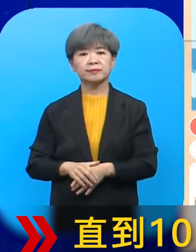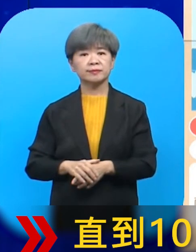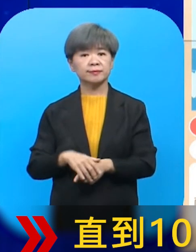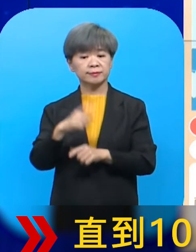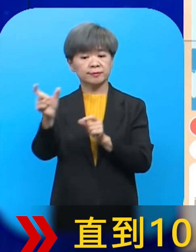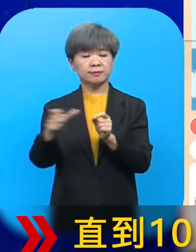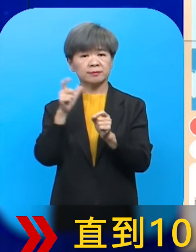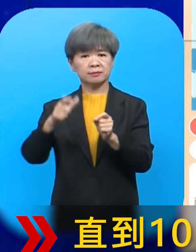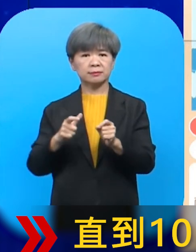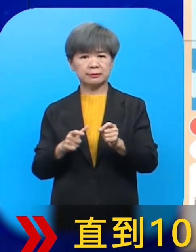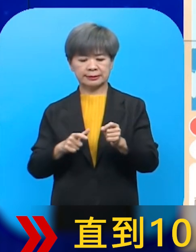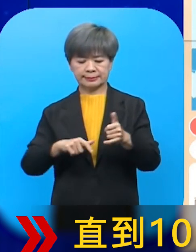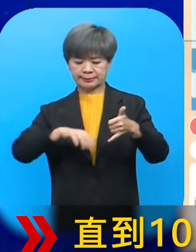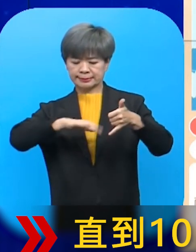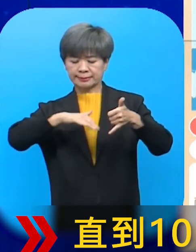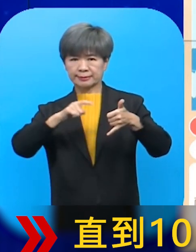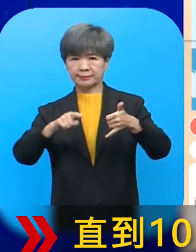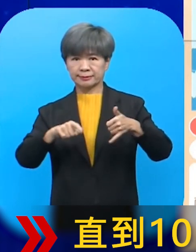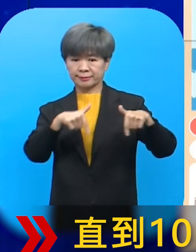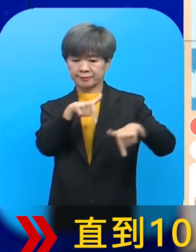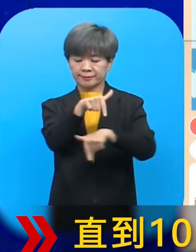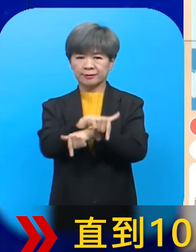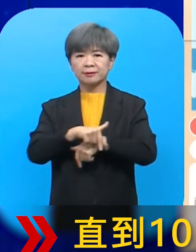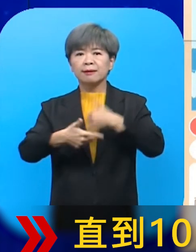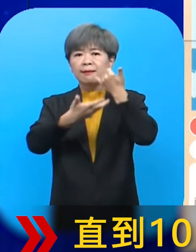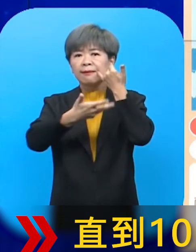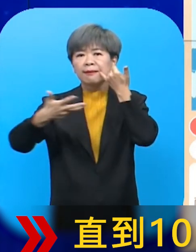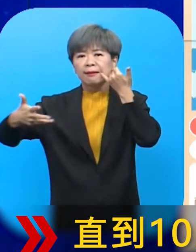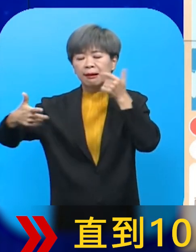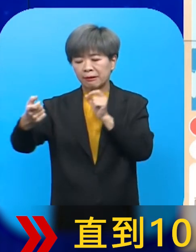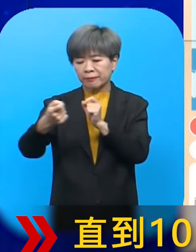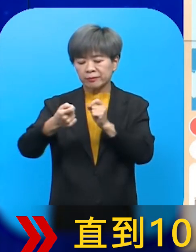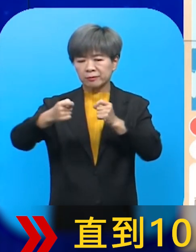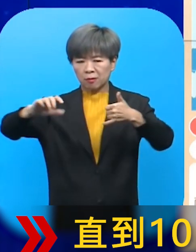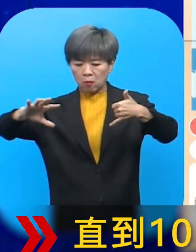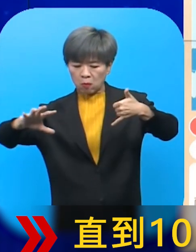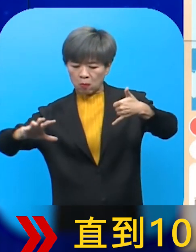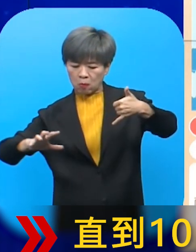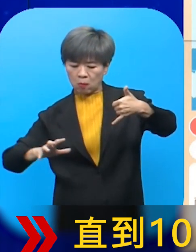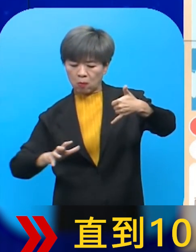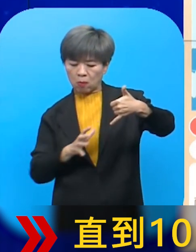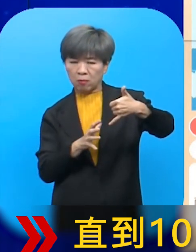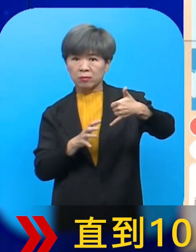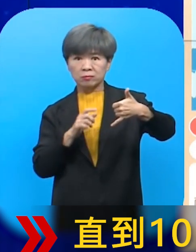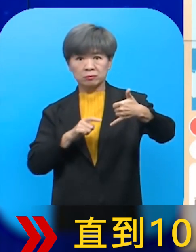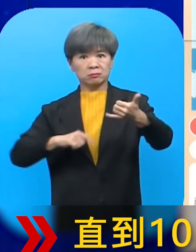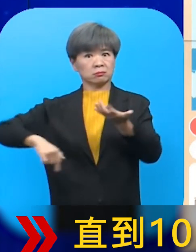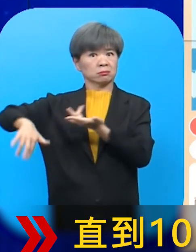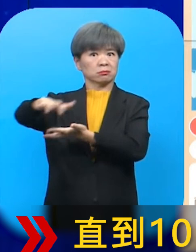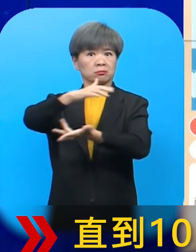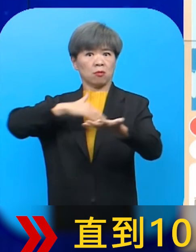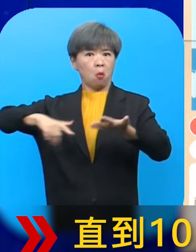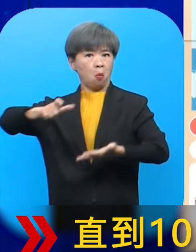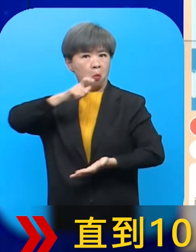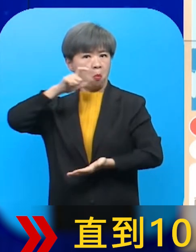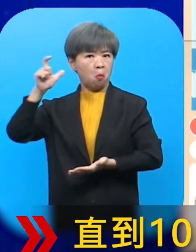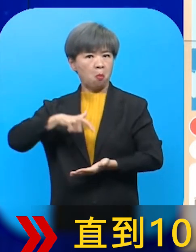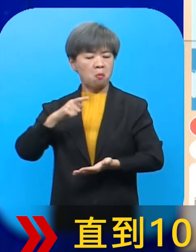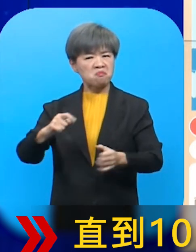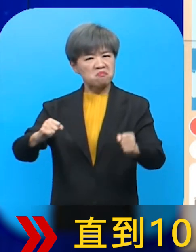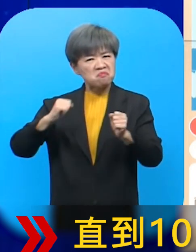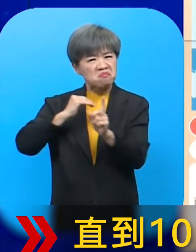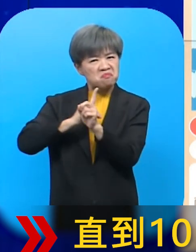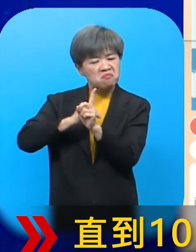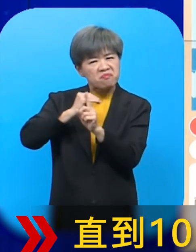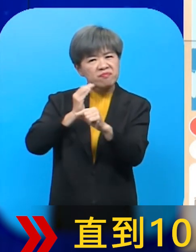在接近我们西南部的沿海这些地方的过程当中，因为它可能还是保持一个非常好的完整的结构，它的强度可